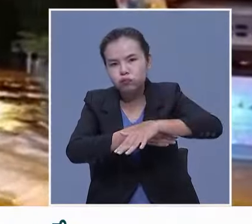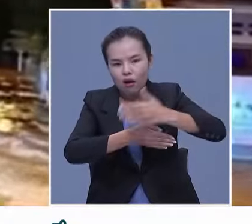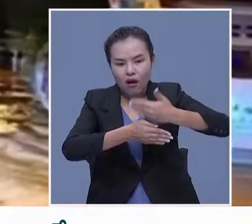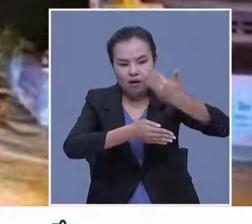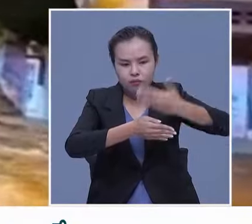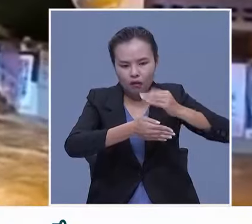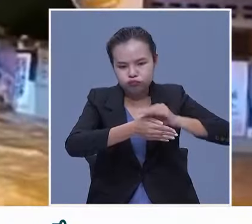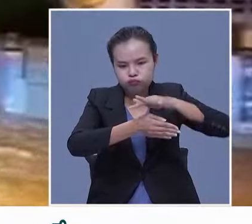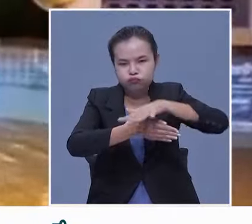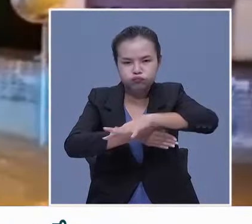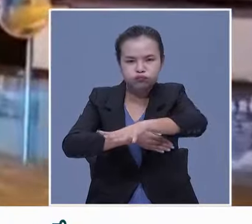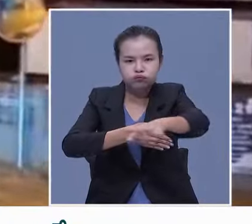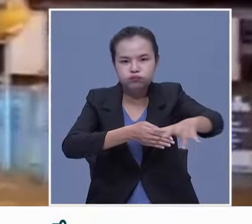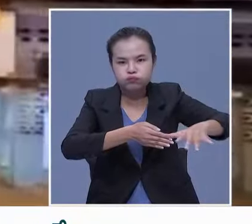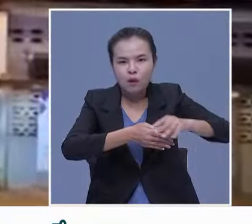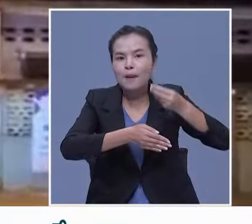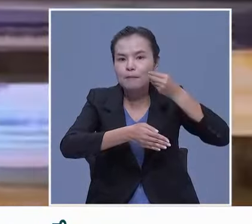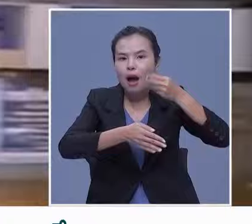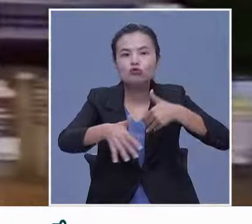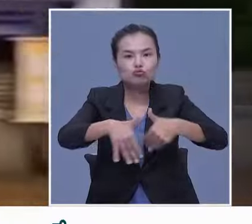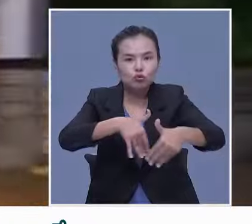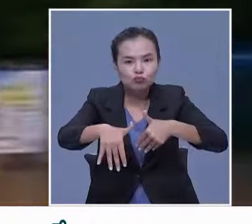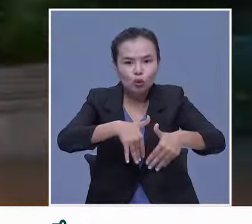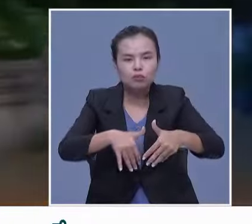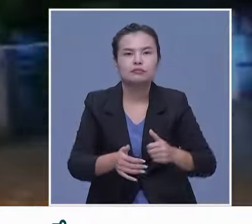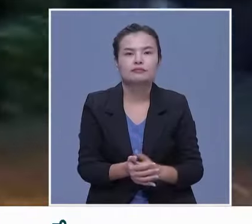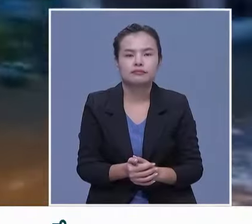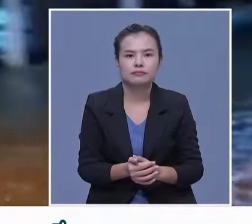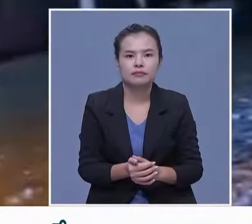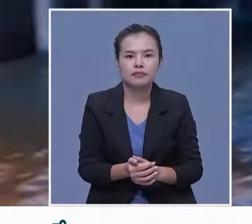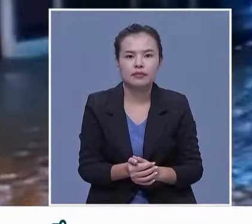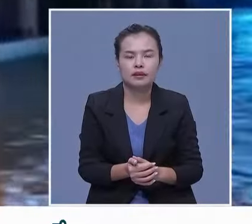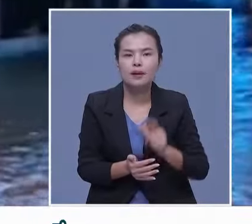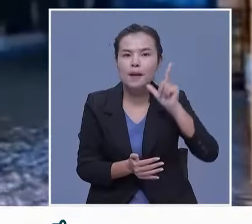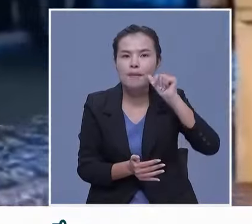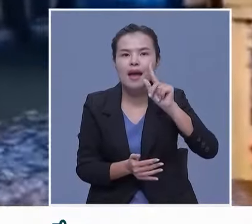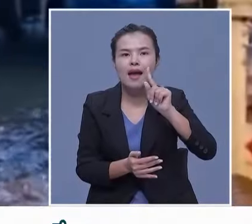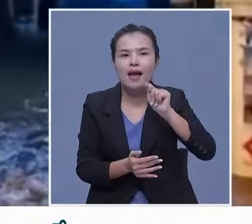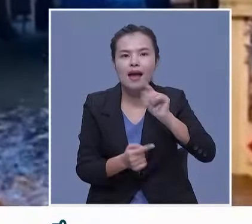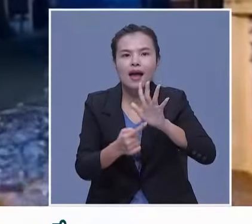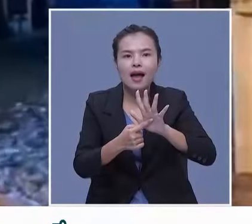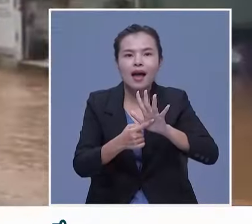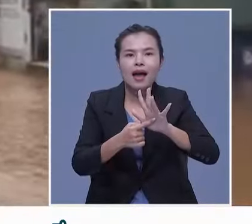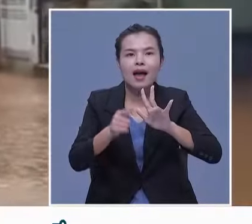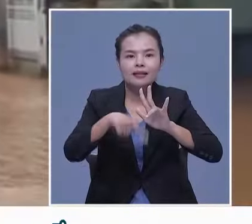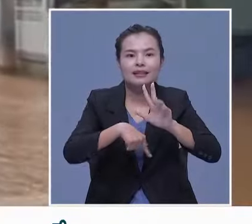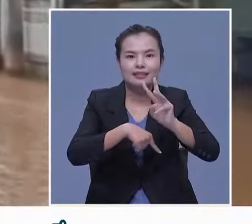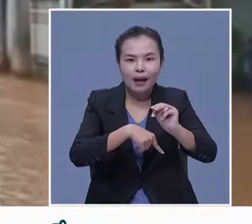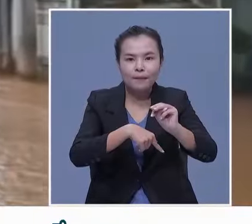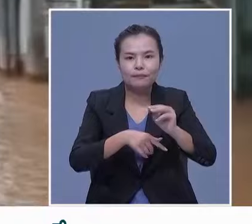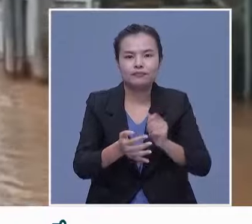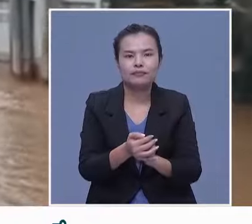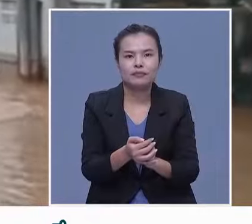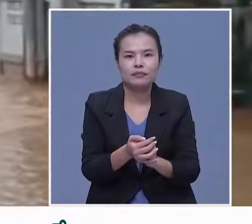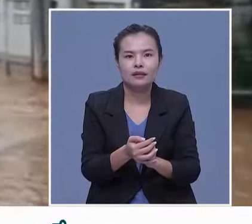แล้วก็ไหลบ่าเข้าท่วมชุมชนแม่ต่ำสายในด้วยซึ่งก็มีทั้งแม่ต่ำป่าลานแม่ต่ำภูมินแม่ต่ำอิมฐาน